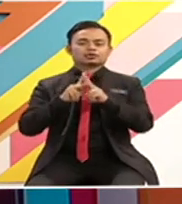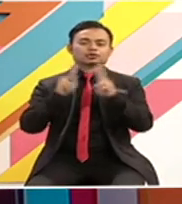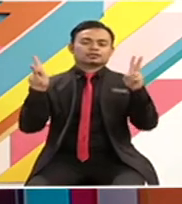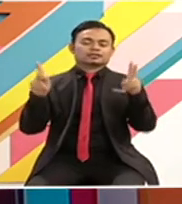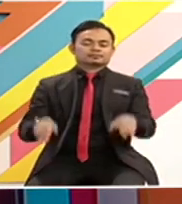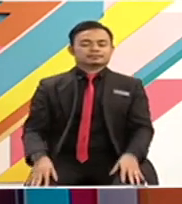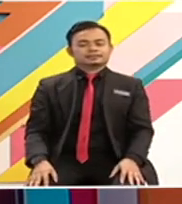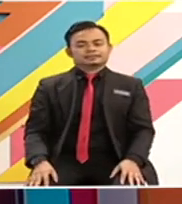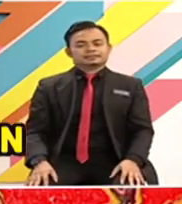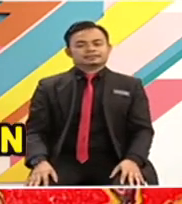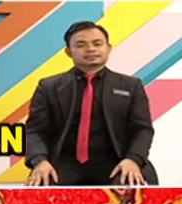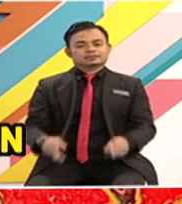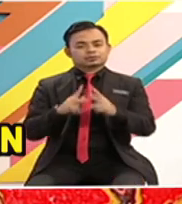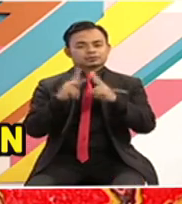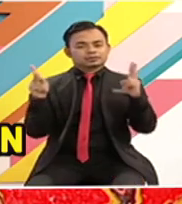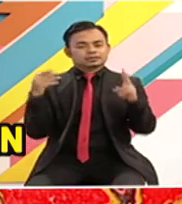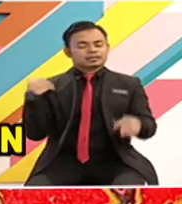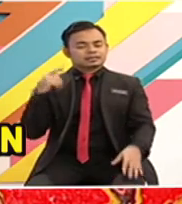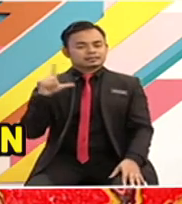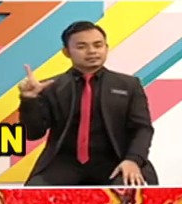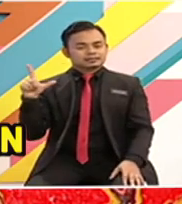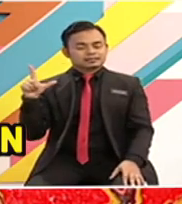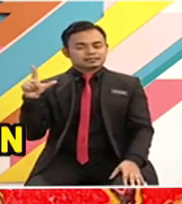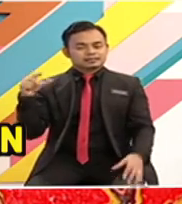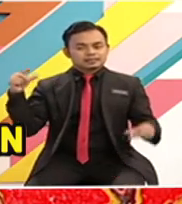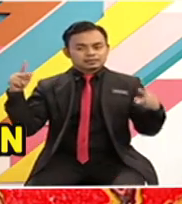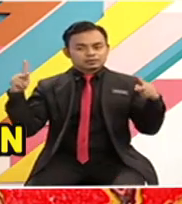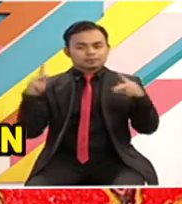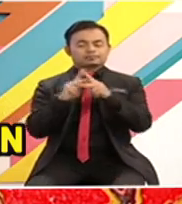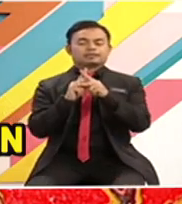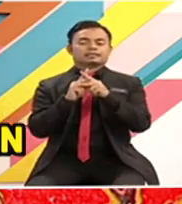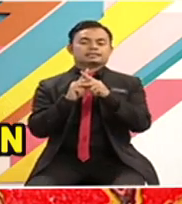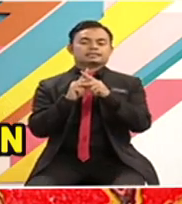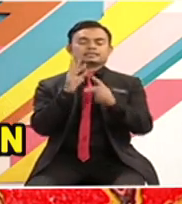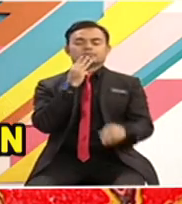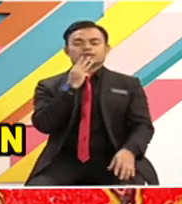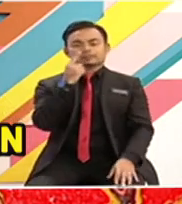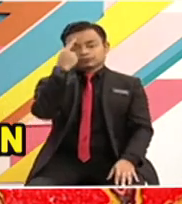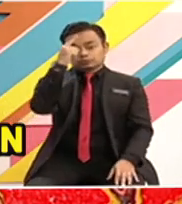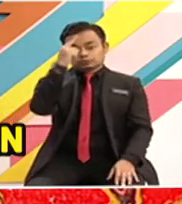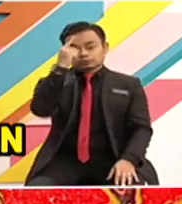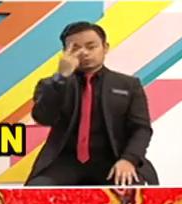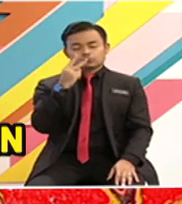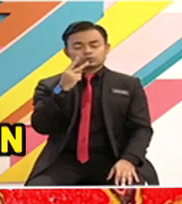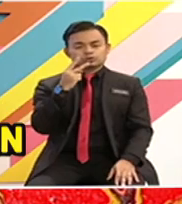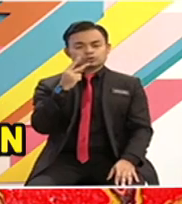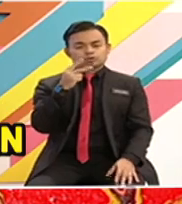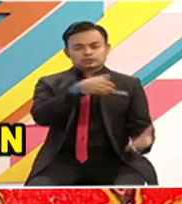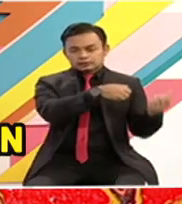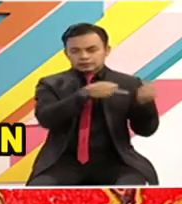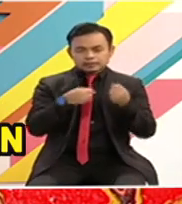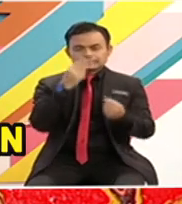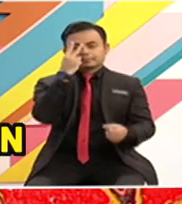kontrak-kontrak sebenarnya ilah sesuatu kombinasi contohnya Wondo untukmu nampak menarik hati anda